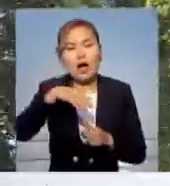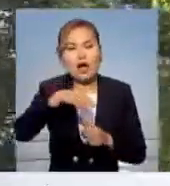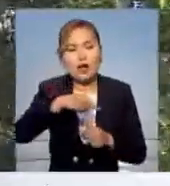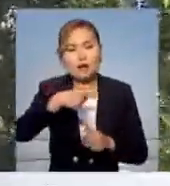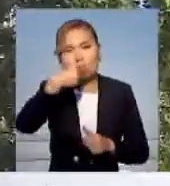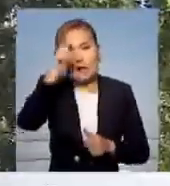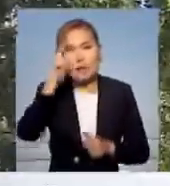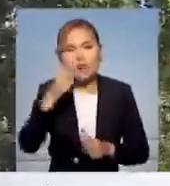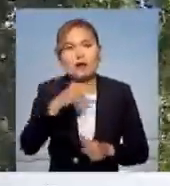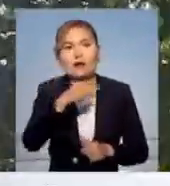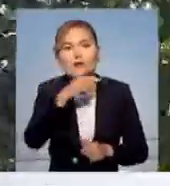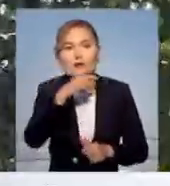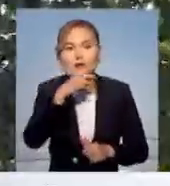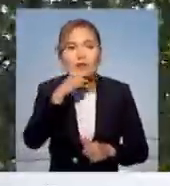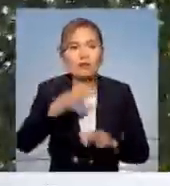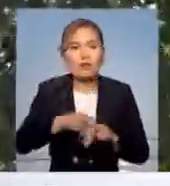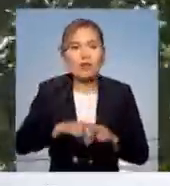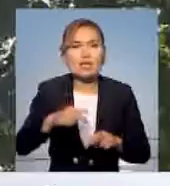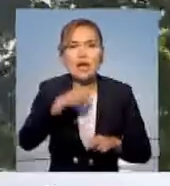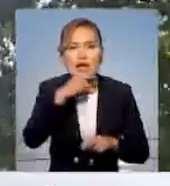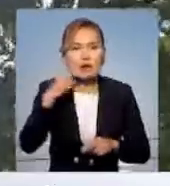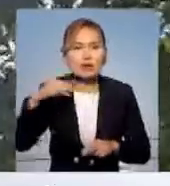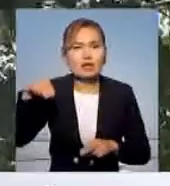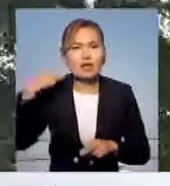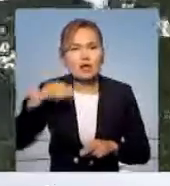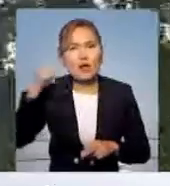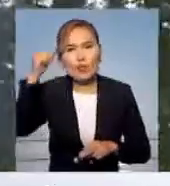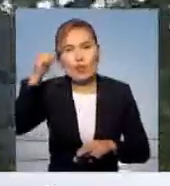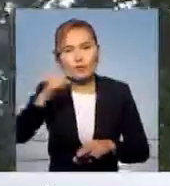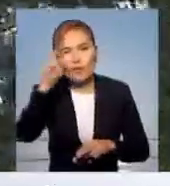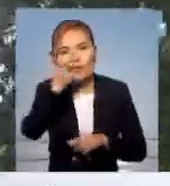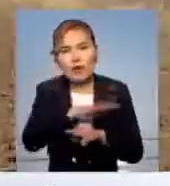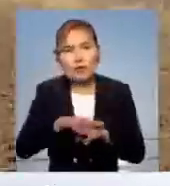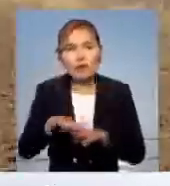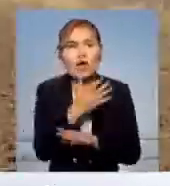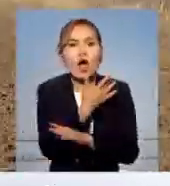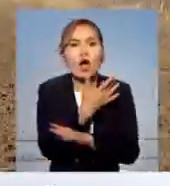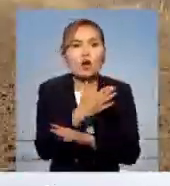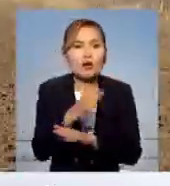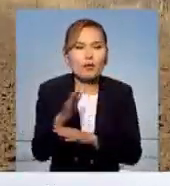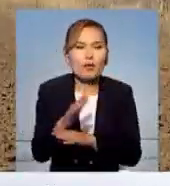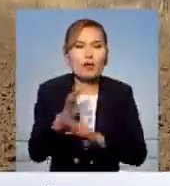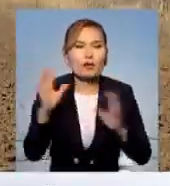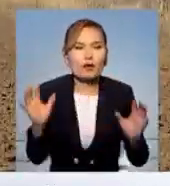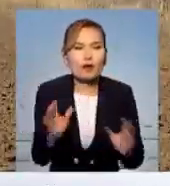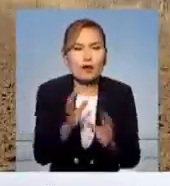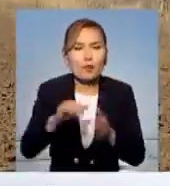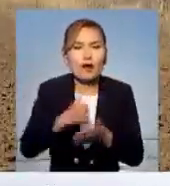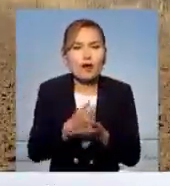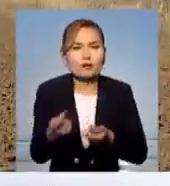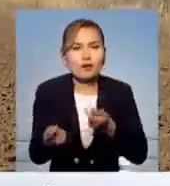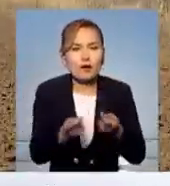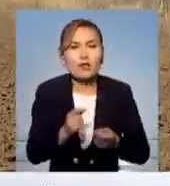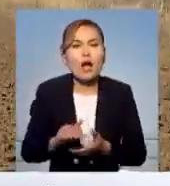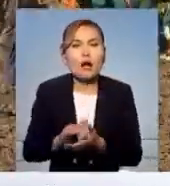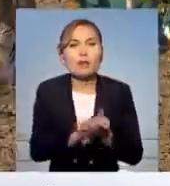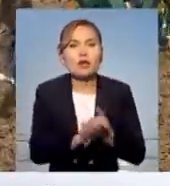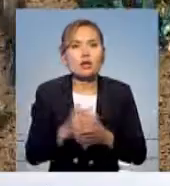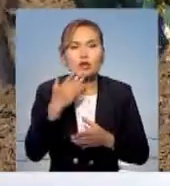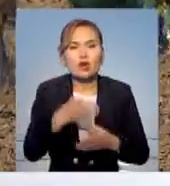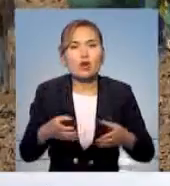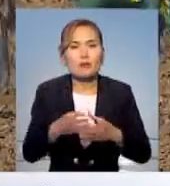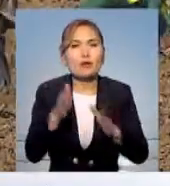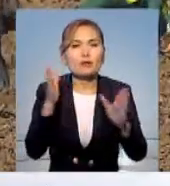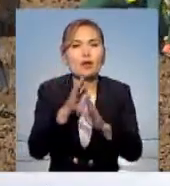Грузия, Германия, Қырғыз Республикасы, Ресей, Тәжікстан мен Өзбекстан елдері орман бөлімшелерінің басшылары мен Біріккен Ұлттар ұйымының